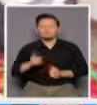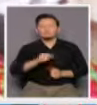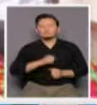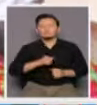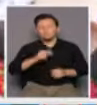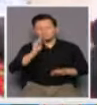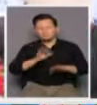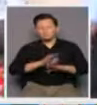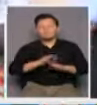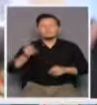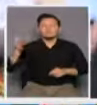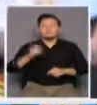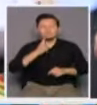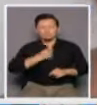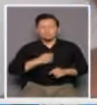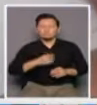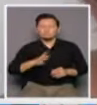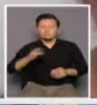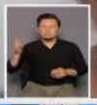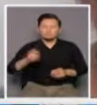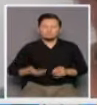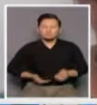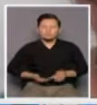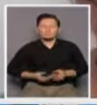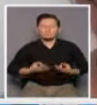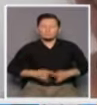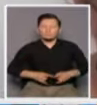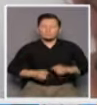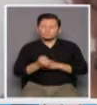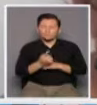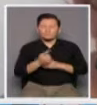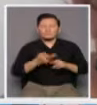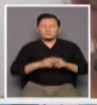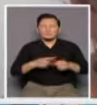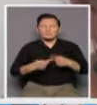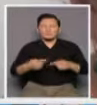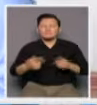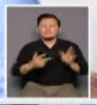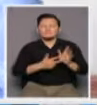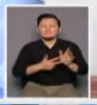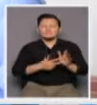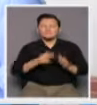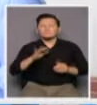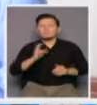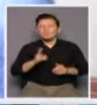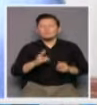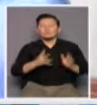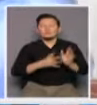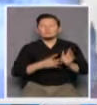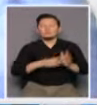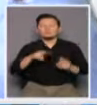жұбайы соғыстан аман есен оралыпты. Өмірге 11 перзент әкеліп, бүгінде солардан тараған 8 немере 9 шөбере сүйіп